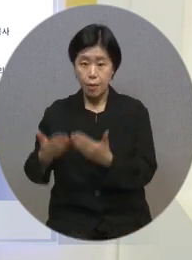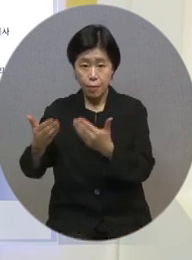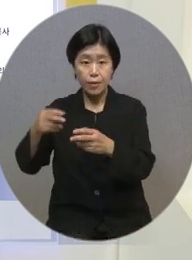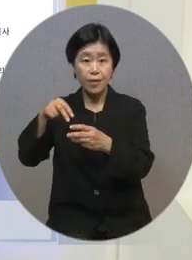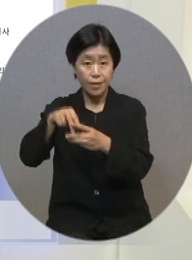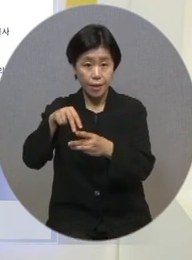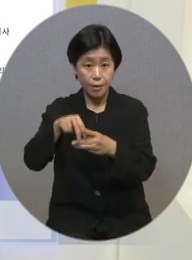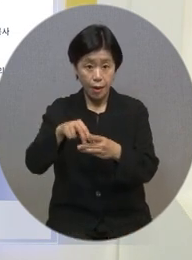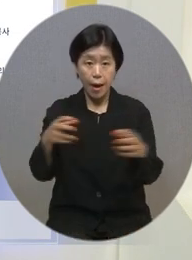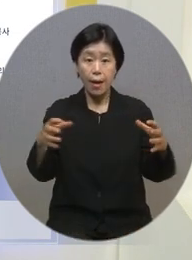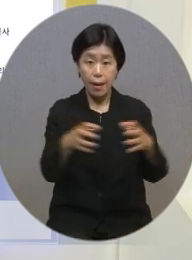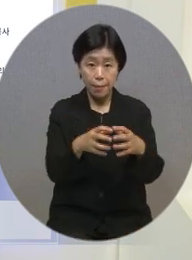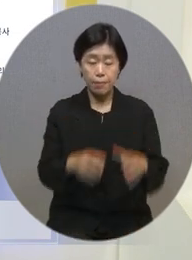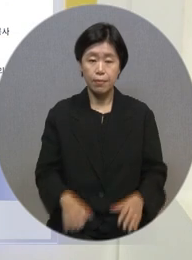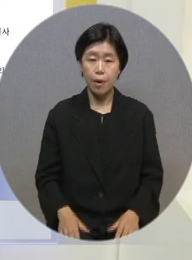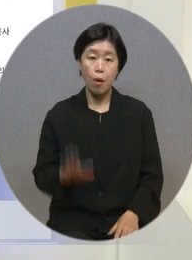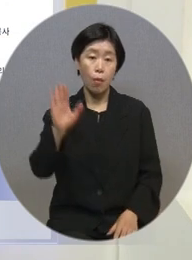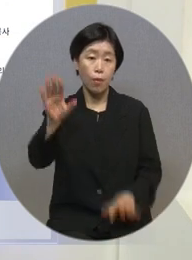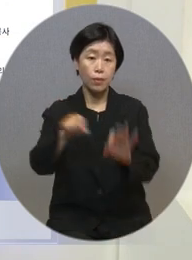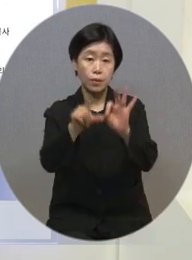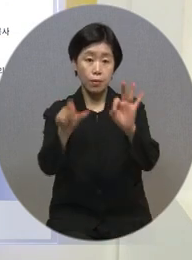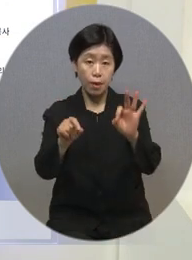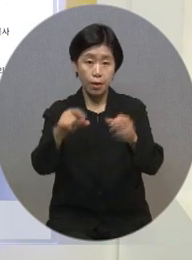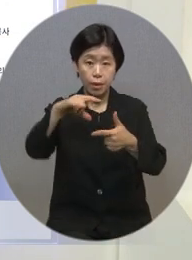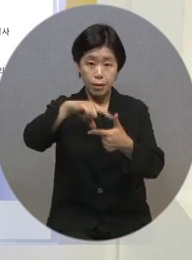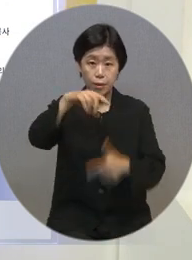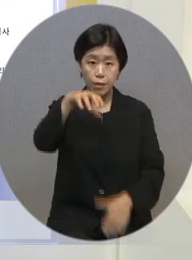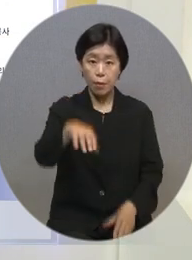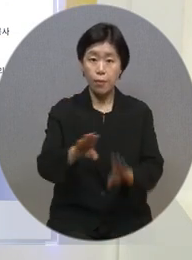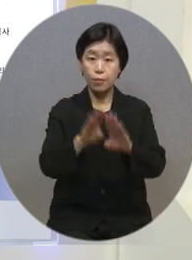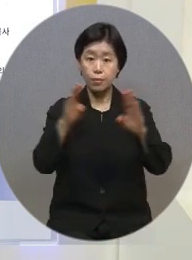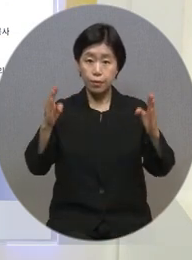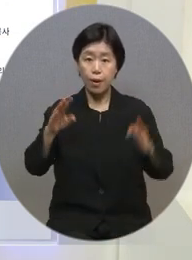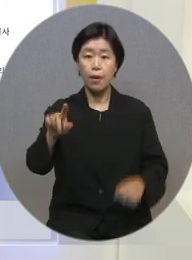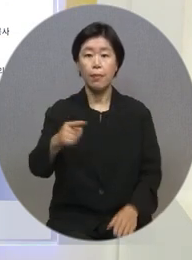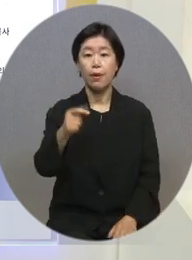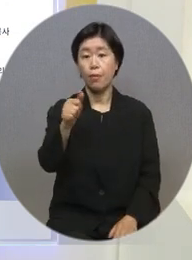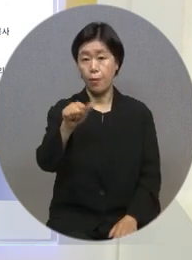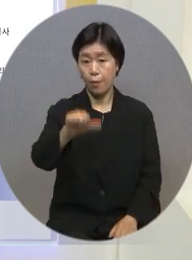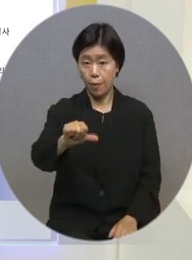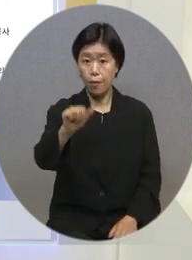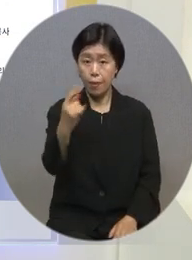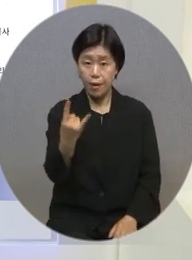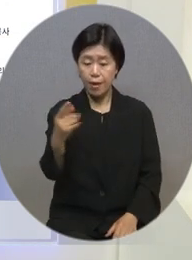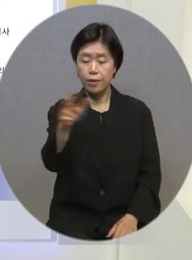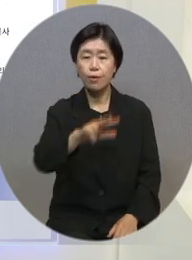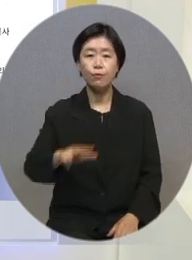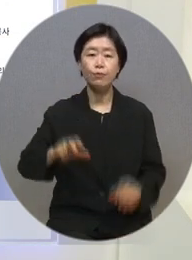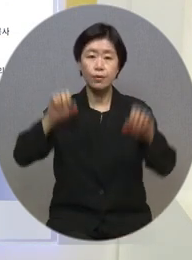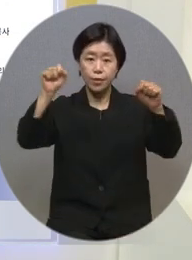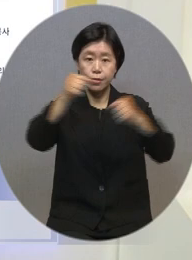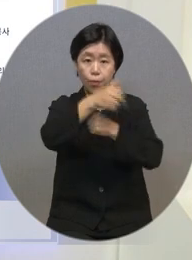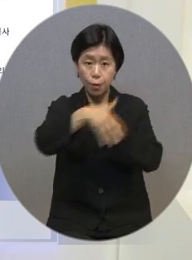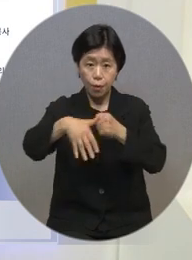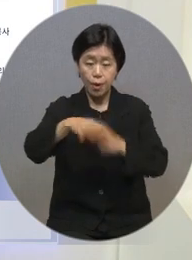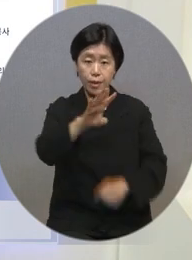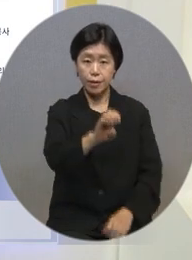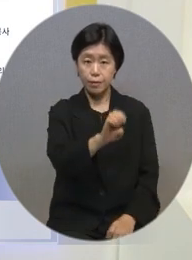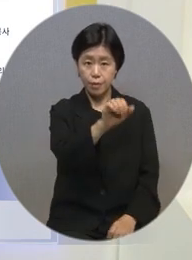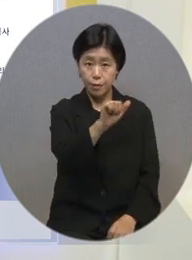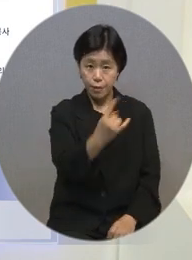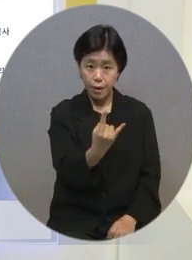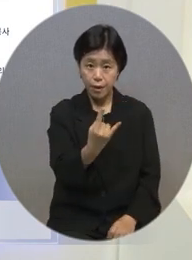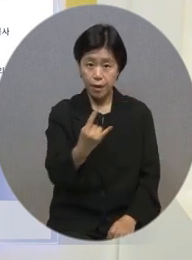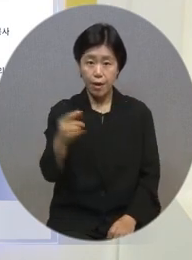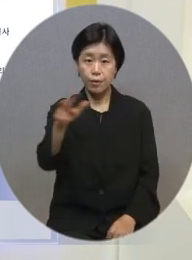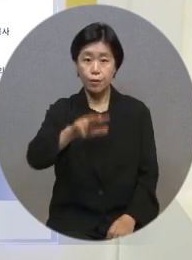자원봉사 센터가 오는 10월 경남도에서 열리는 제 105회 전국 체전과 제 44회 전국 장애인